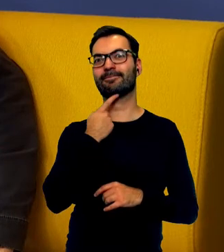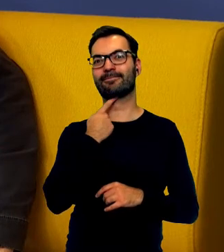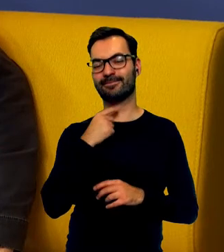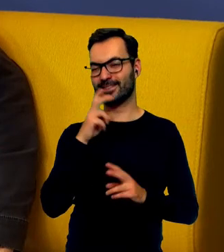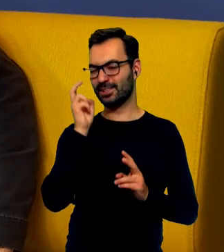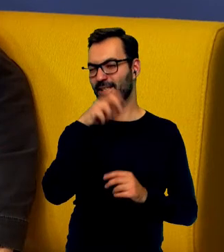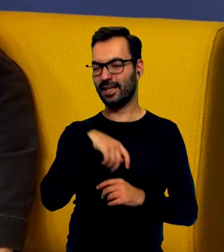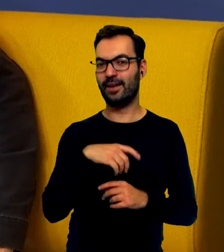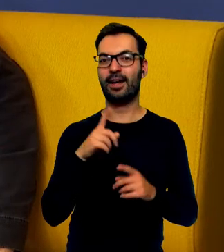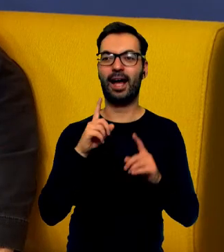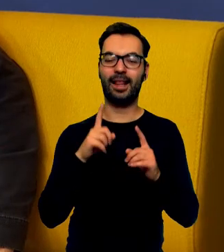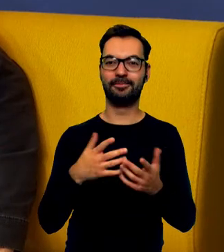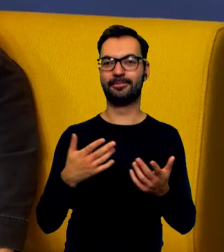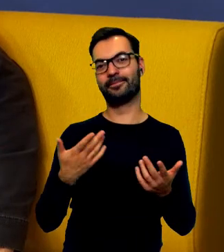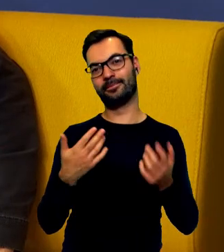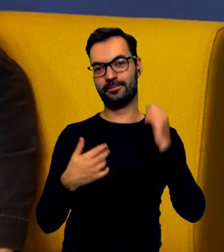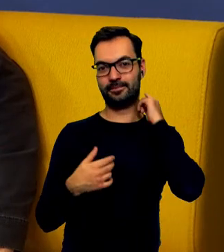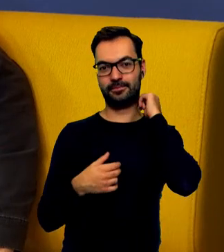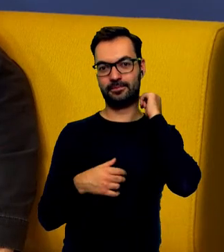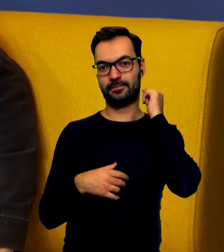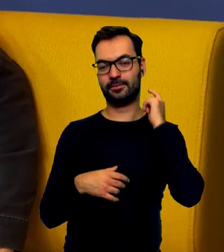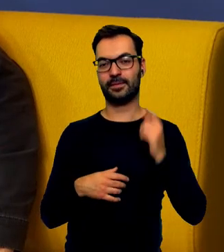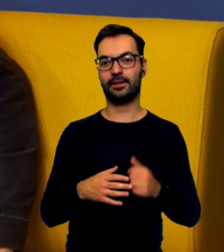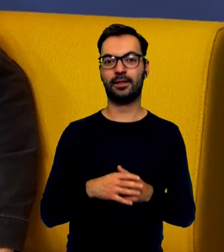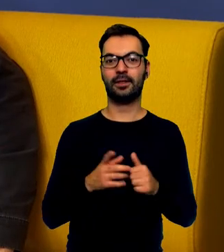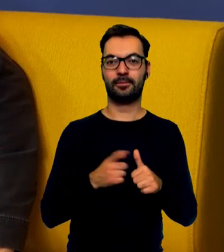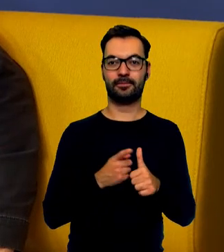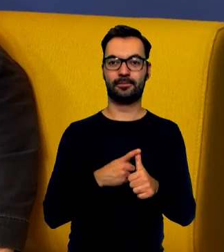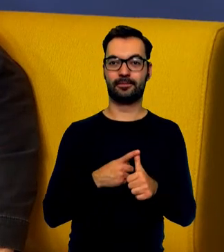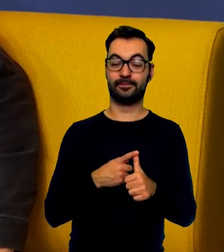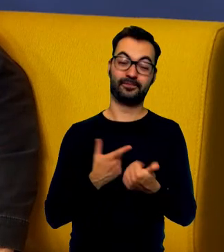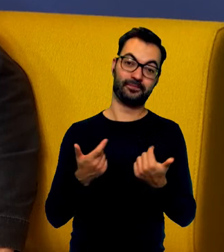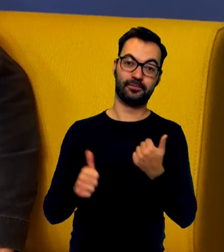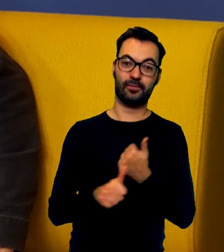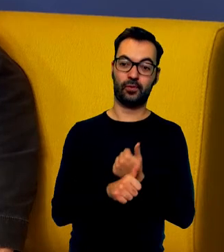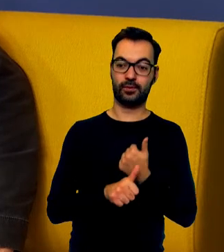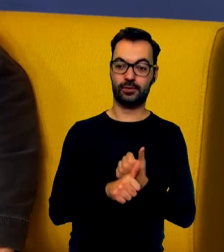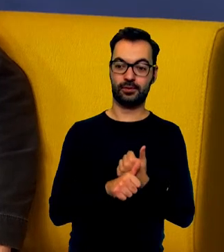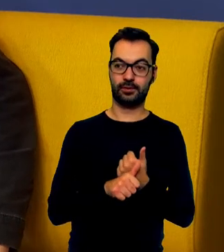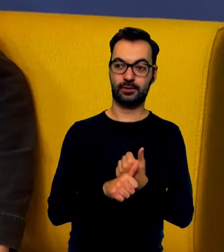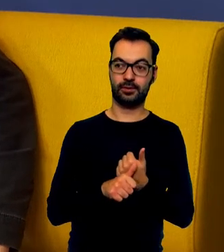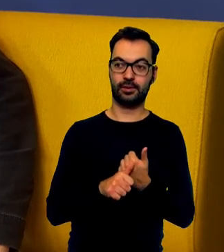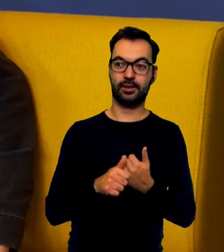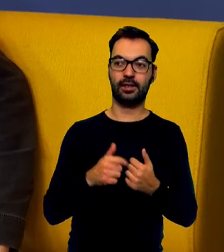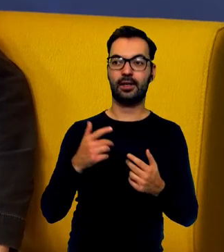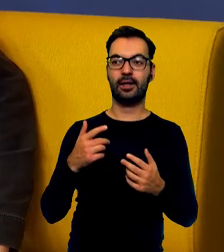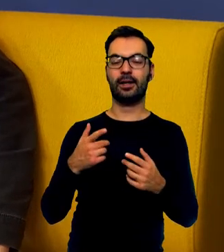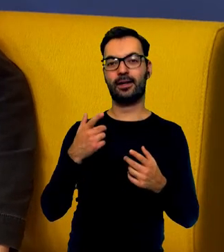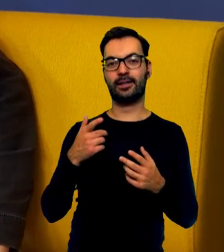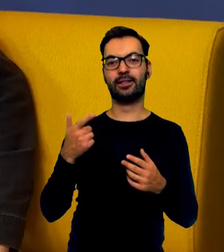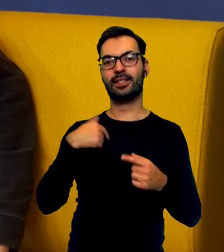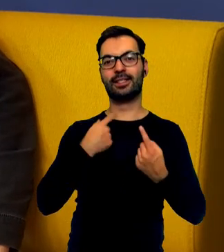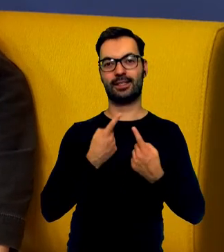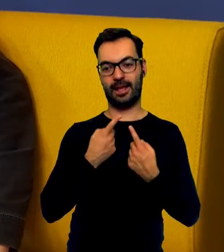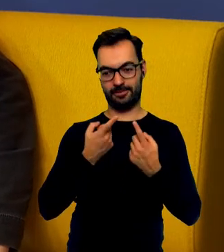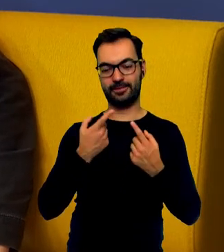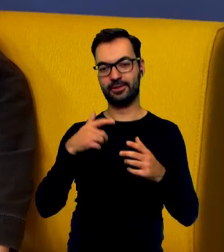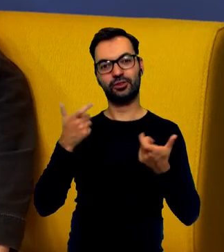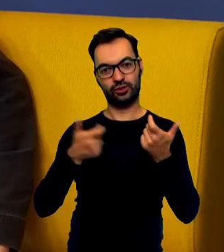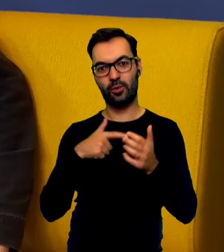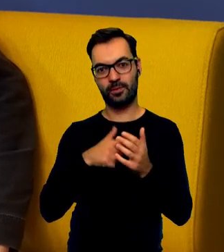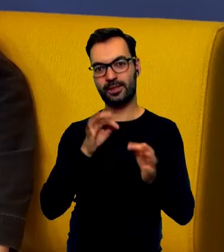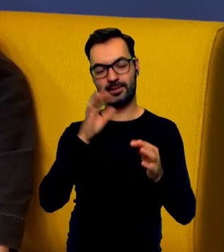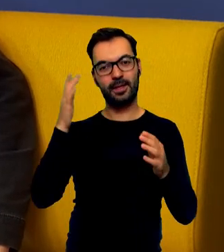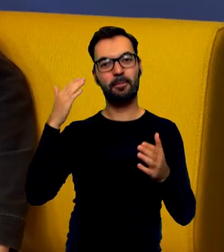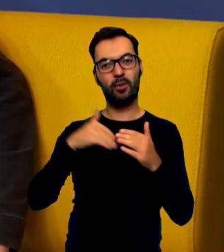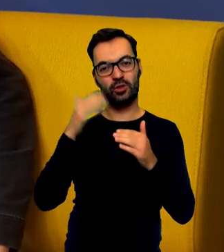pozorom, ale wiesz, ale też niestety to po pierwsze może prowadzić do samospełniającej się przepowiedni, po drugie